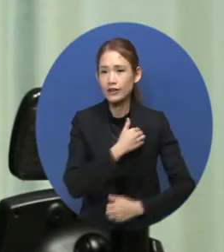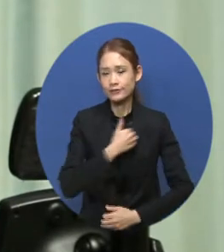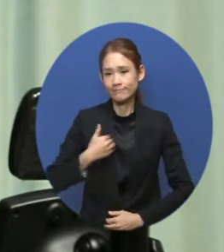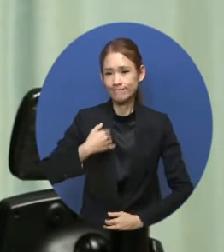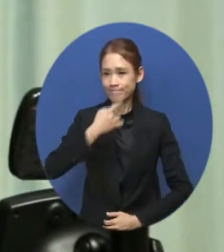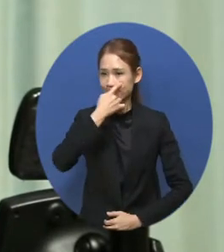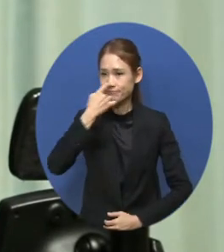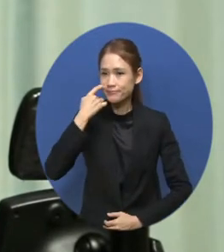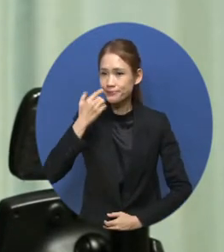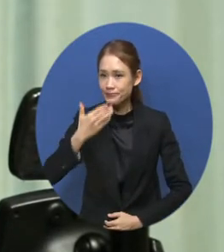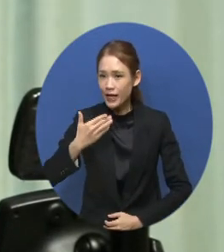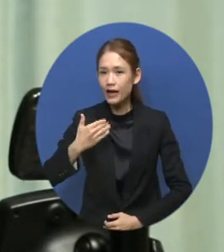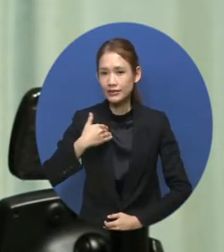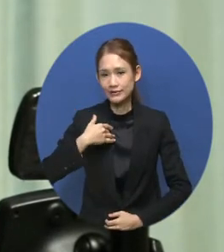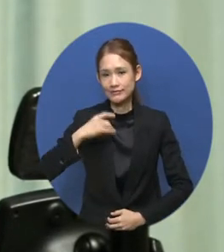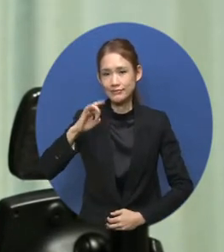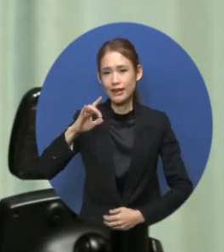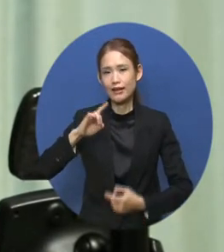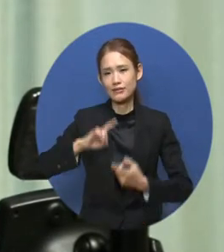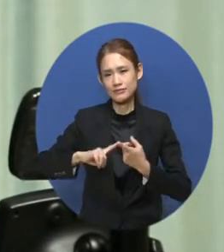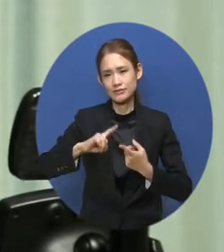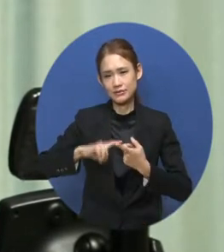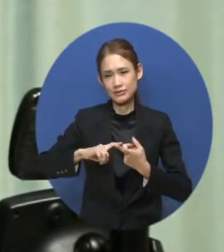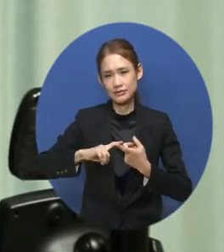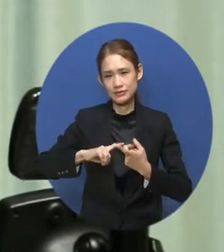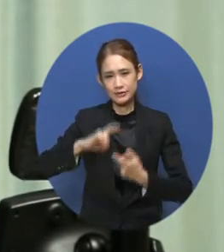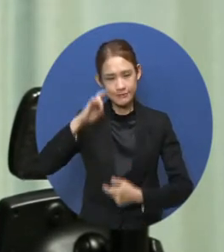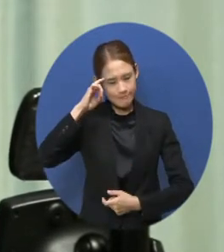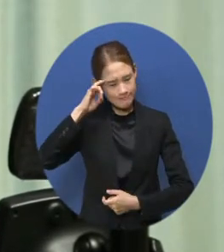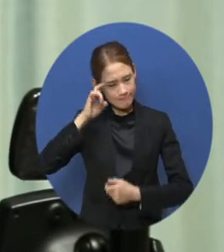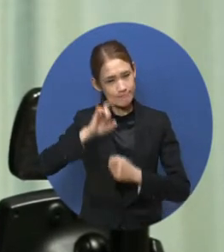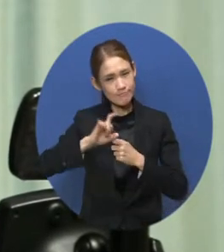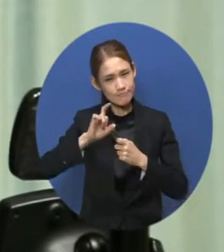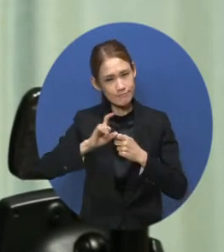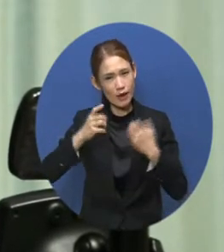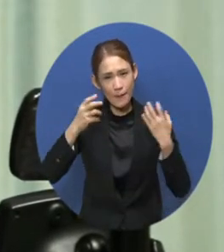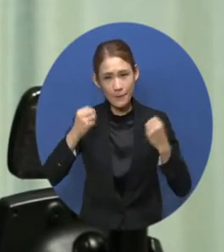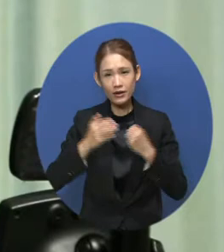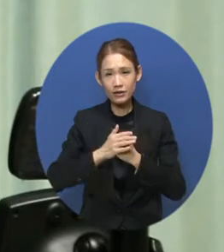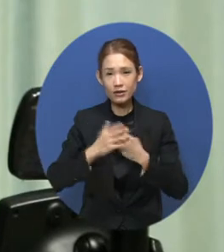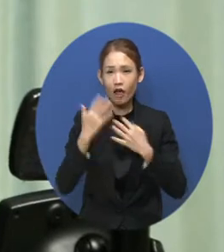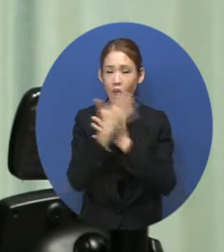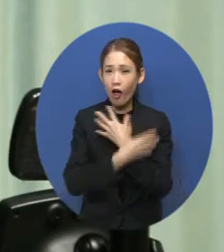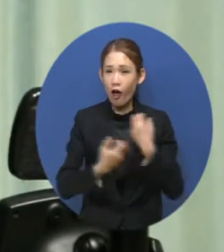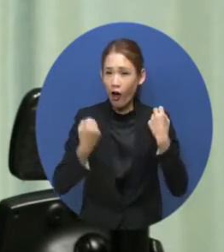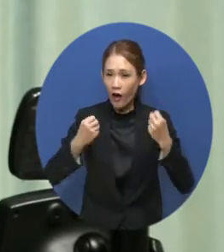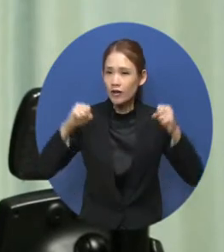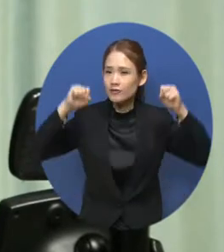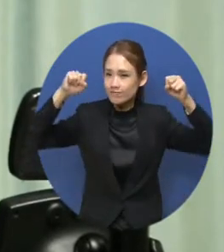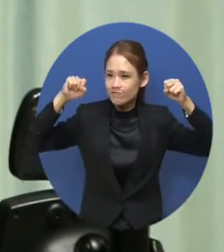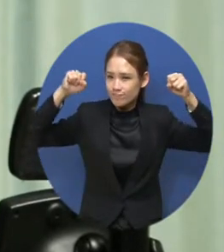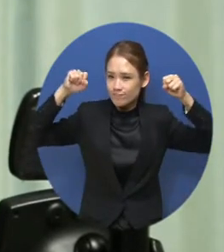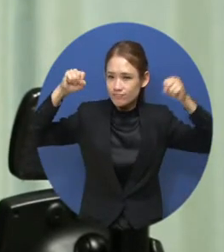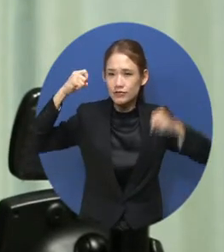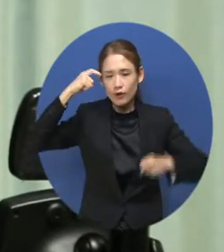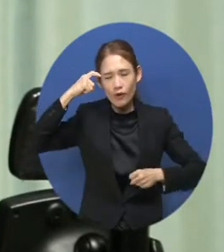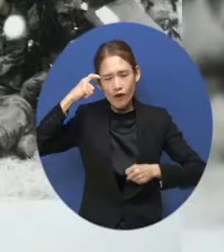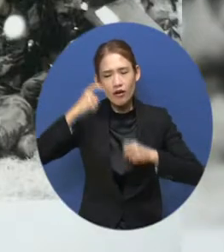되겠죠. 그래서 저도 사실 그 부분을 많이 생각을 했기 때문에 운동이란 걸 꽤 열심히 하고 있었어요.